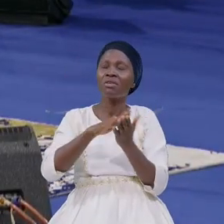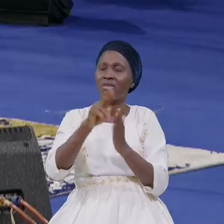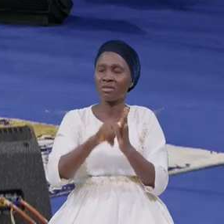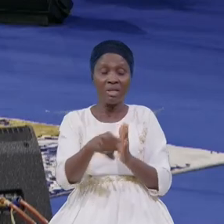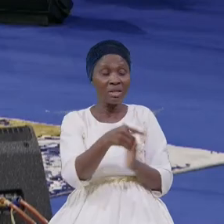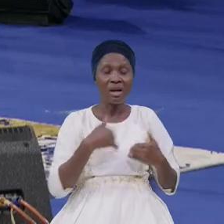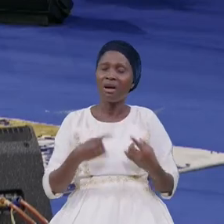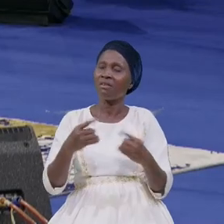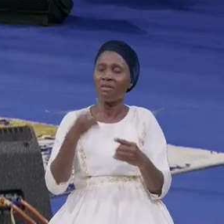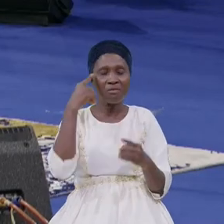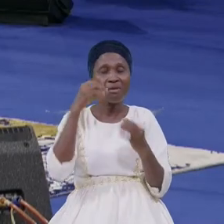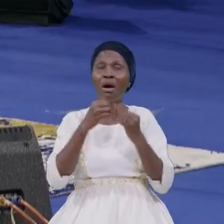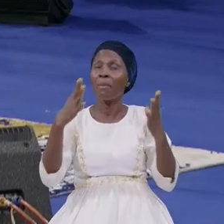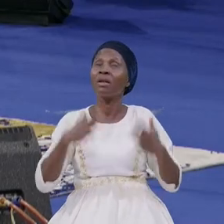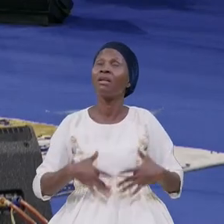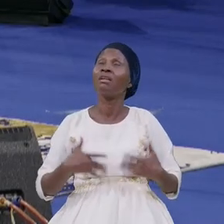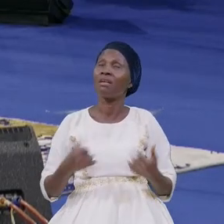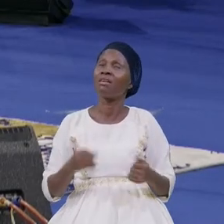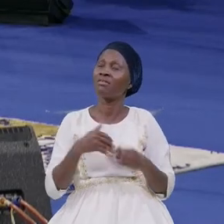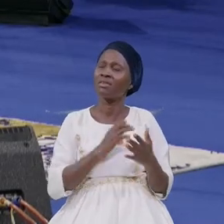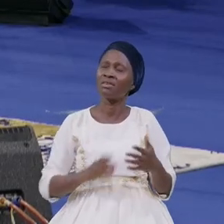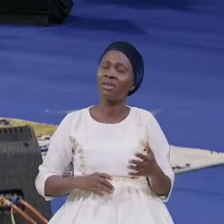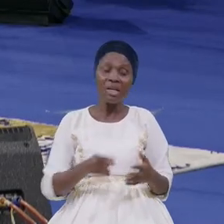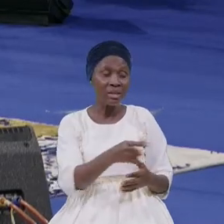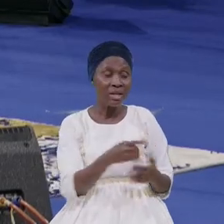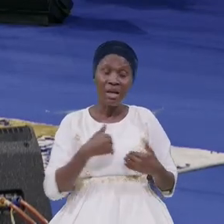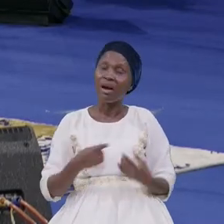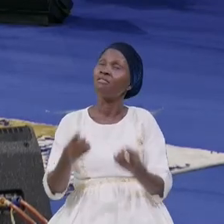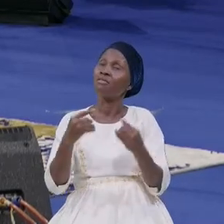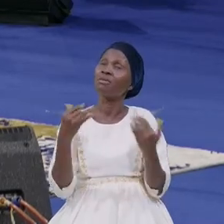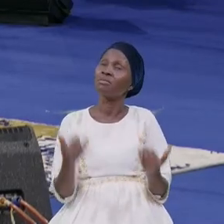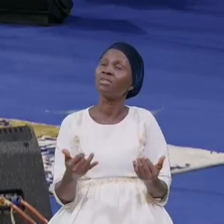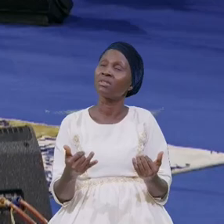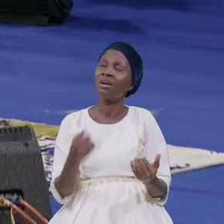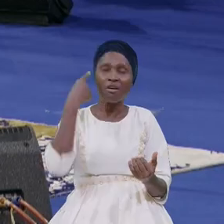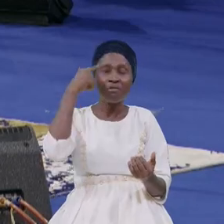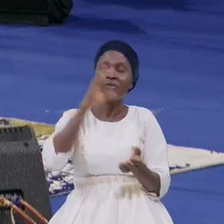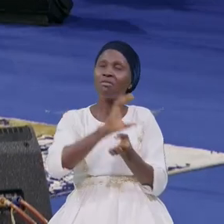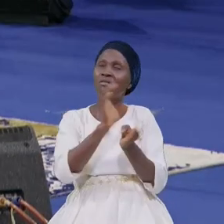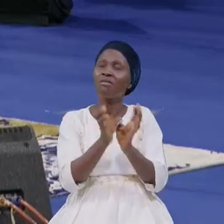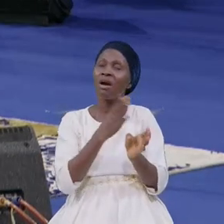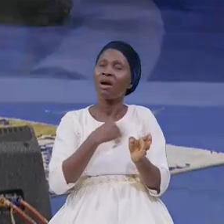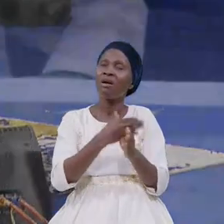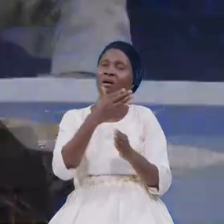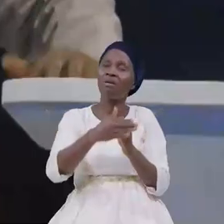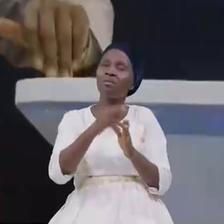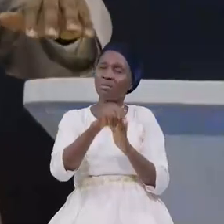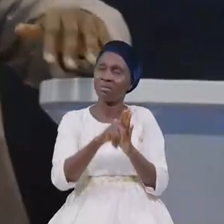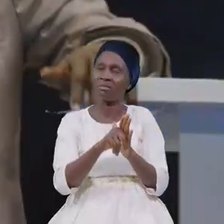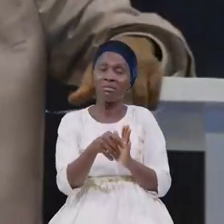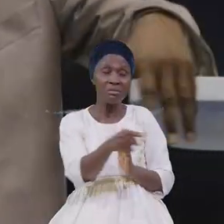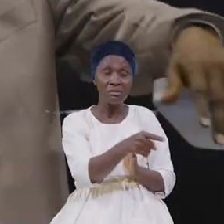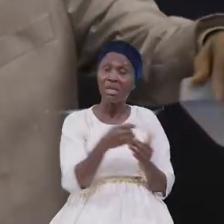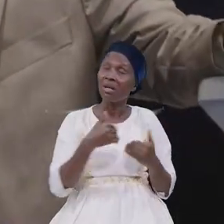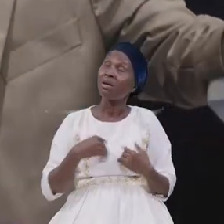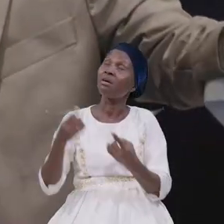pour la vie abondante en Christ. Ils sont venus pour la conversion et la plénitude. Ils sont